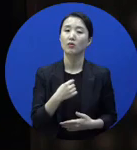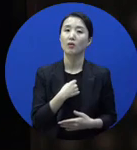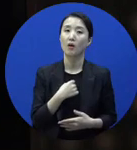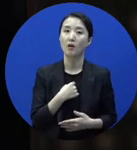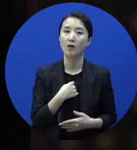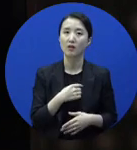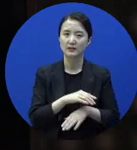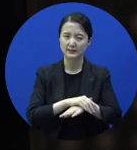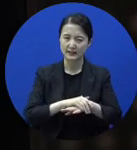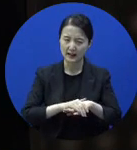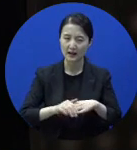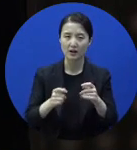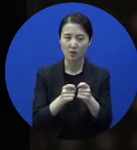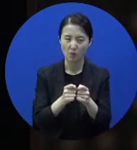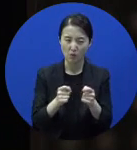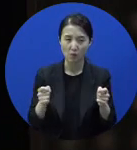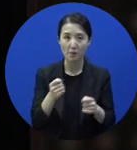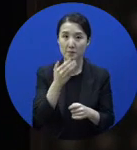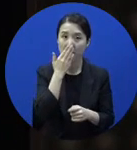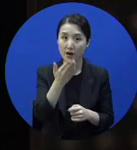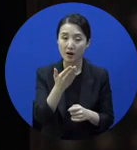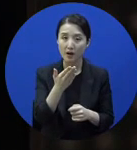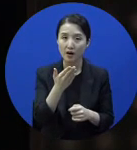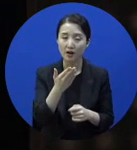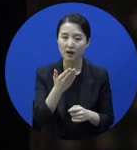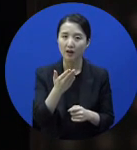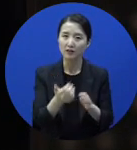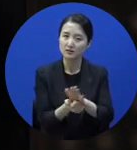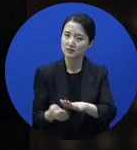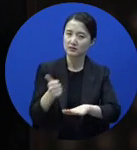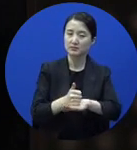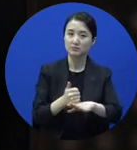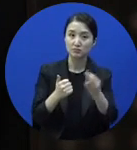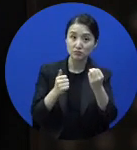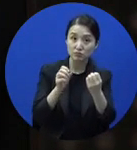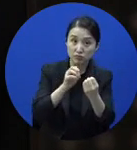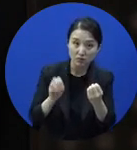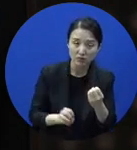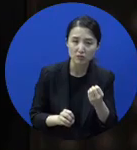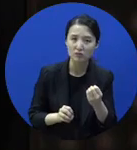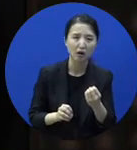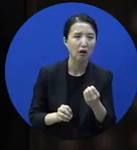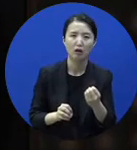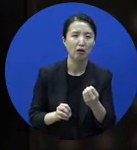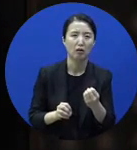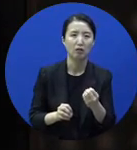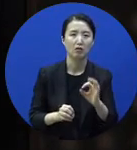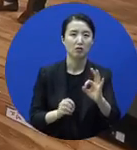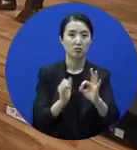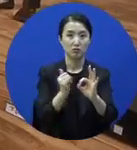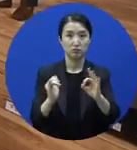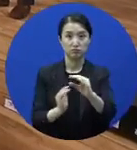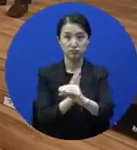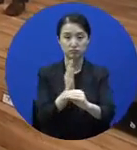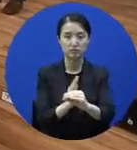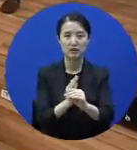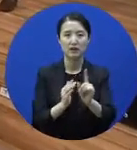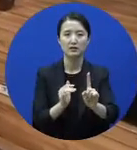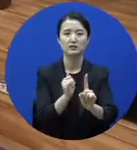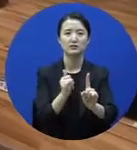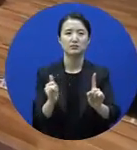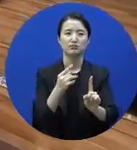하면 11% 정도가 된다고 합니다. 그만큼 오랫동안 살아갈 나이 부분인 거고, 만약에 여러분 말고 여러분의